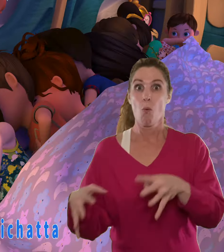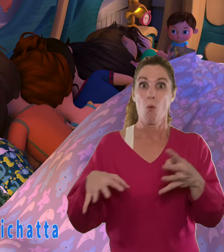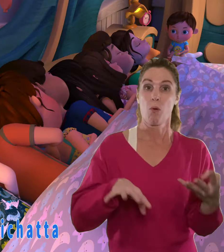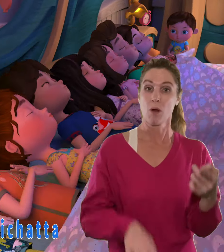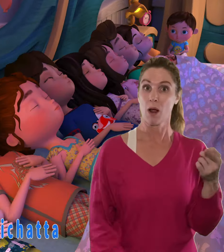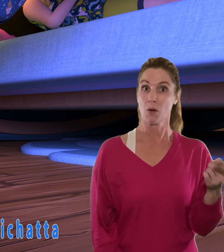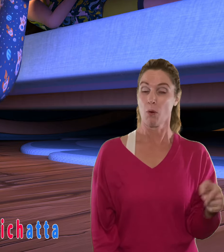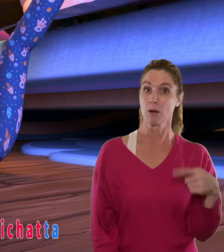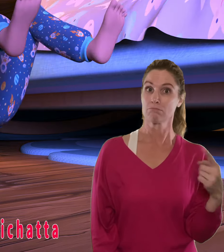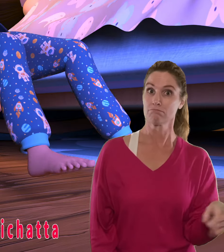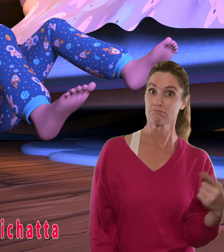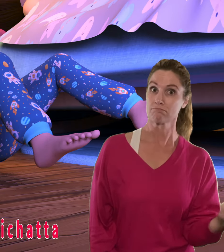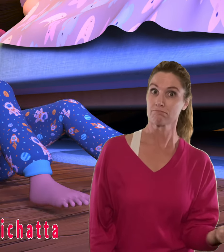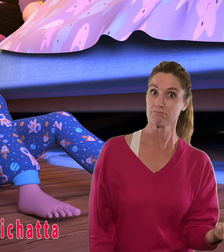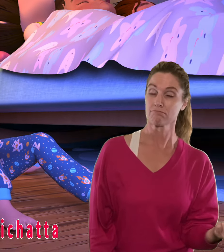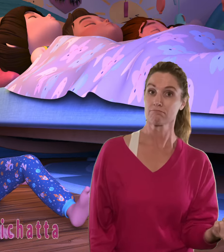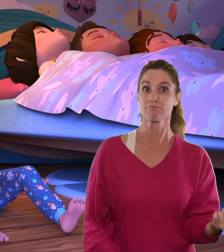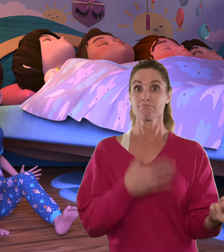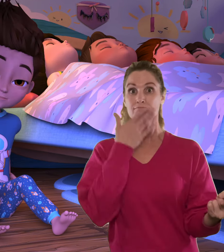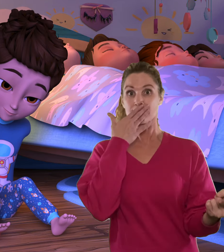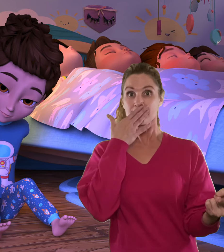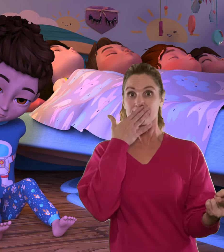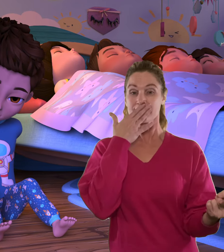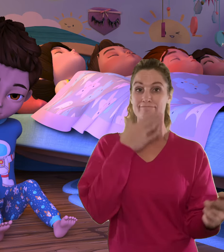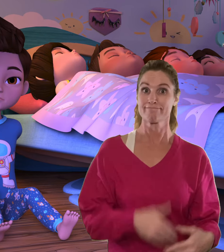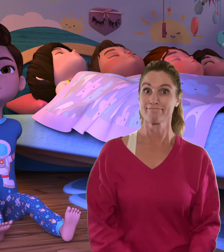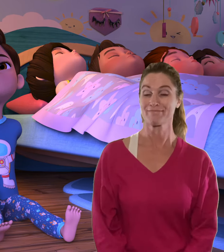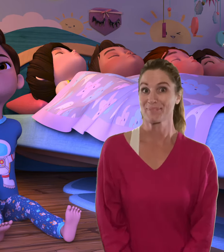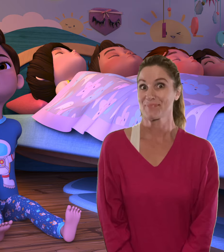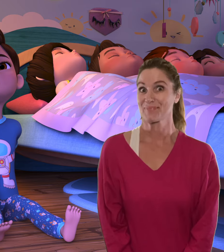転がったら1匹落ちちゃっ